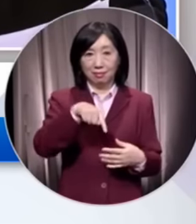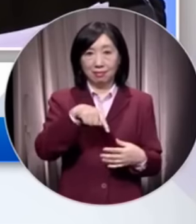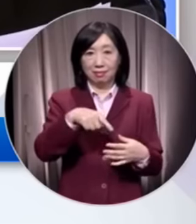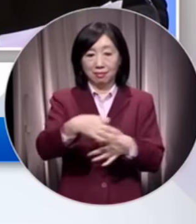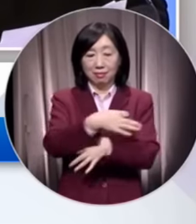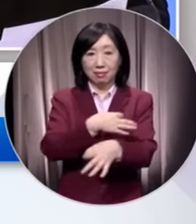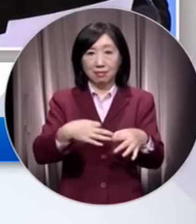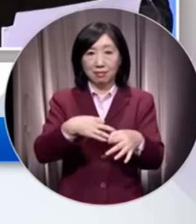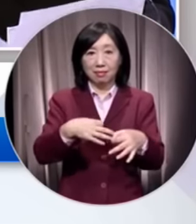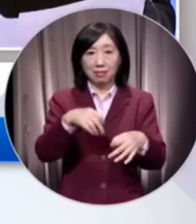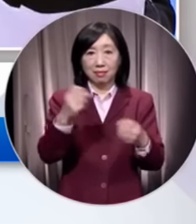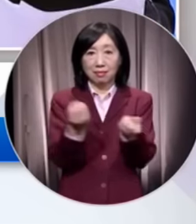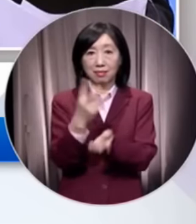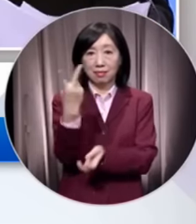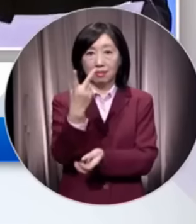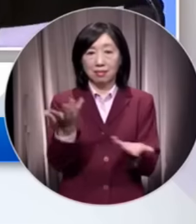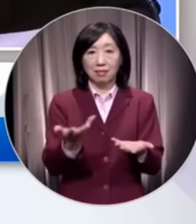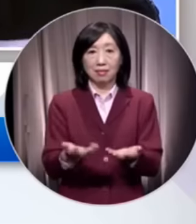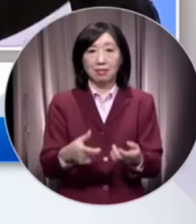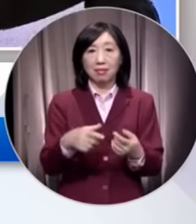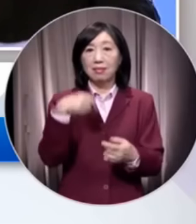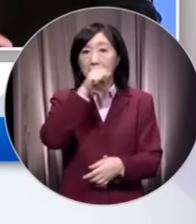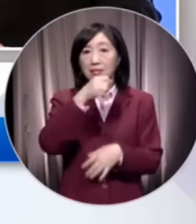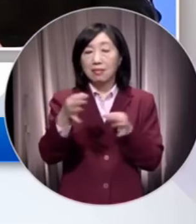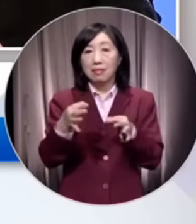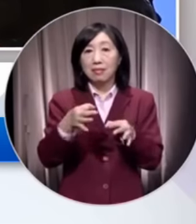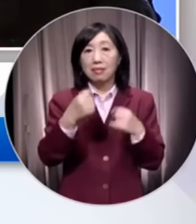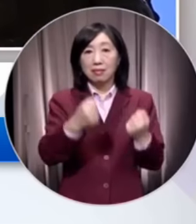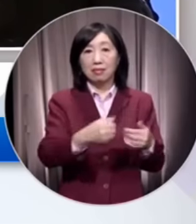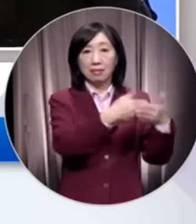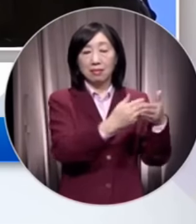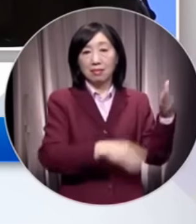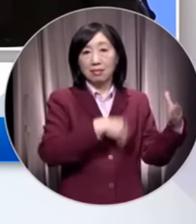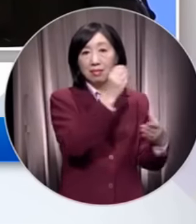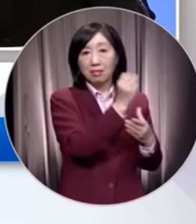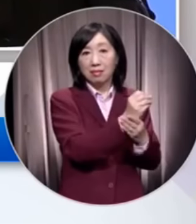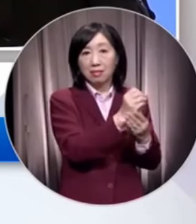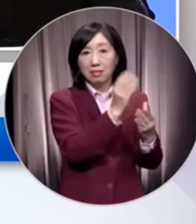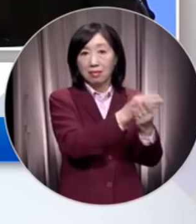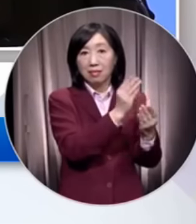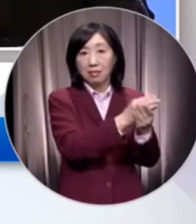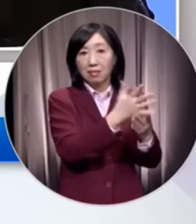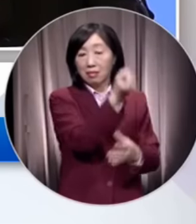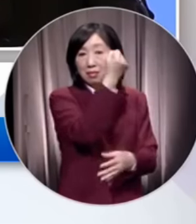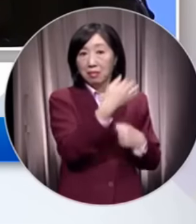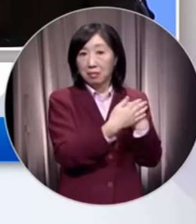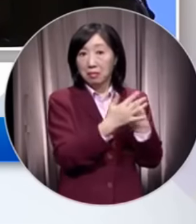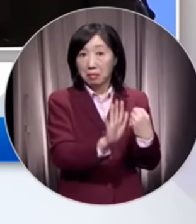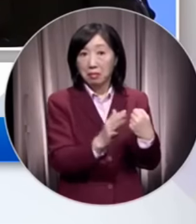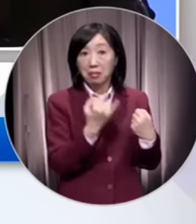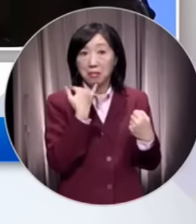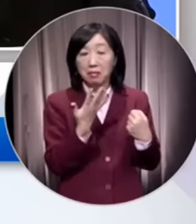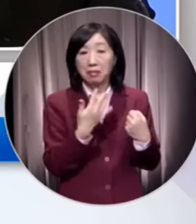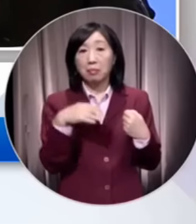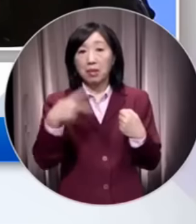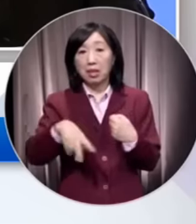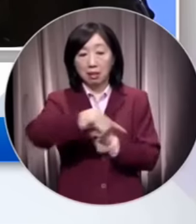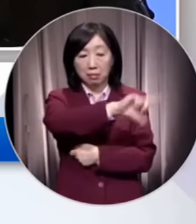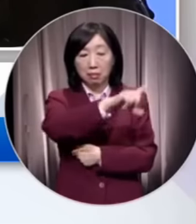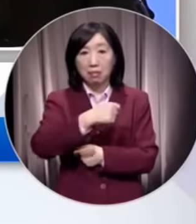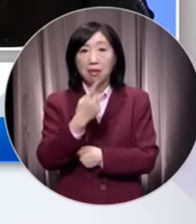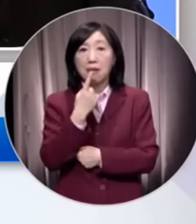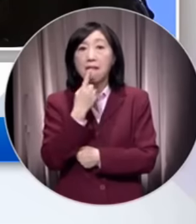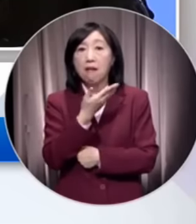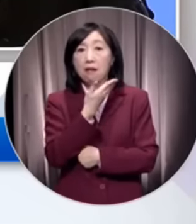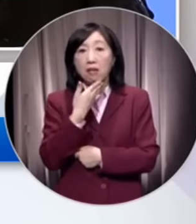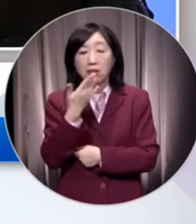产生了两个大的问题，那就是台商在大陆投资的权益能不能够确保，两岸交流的红利会不会被少